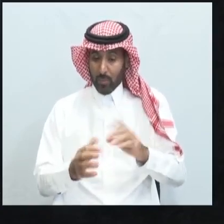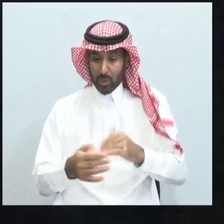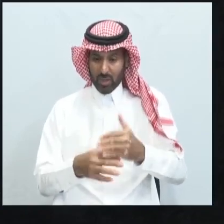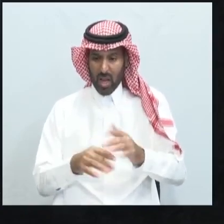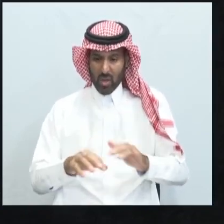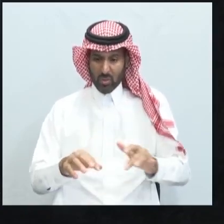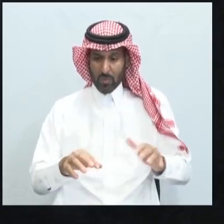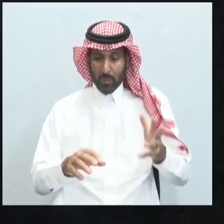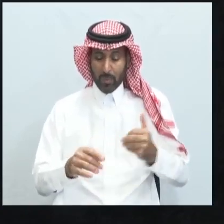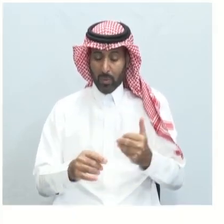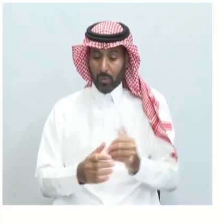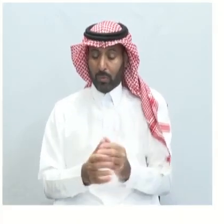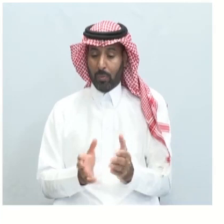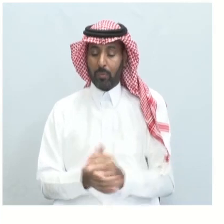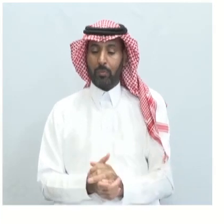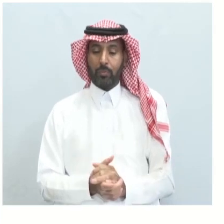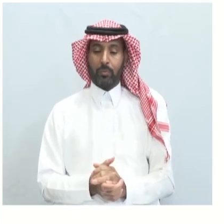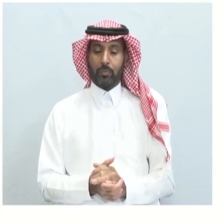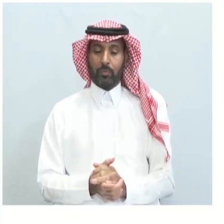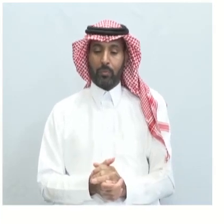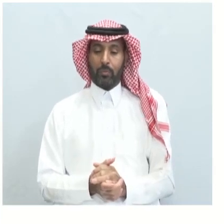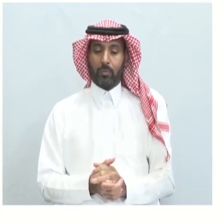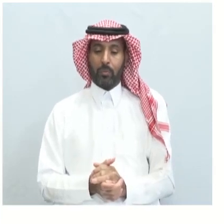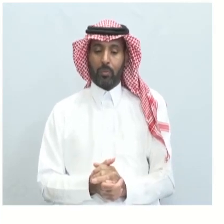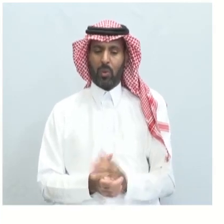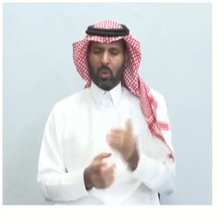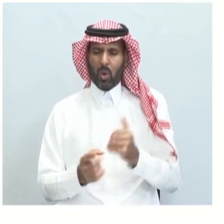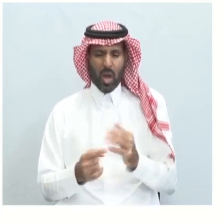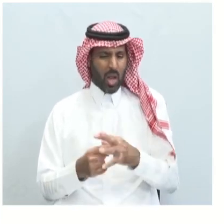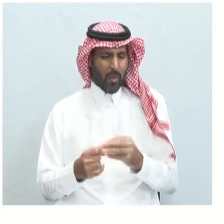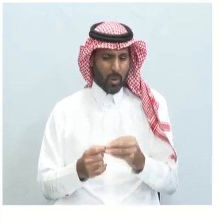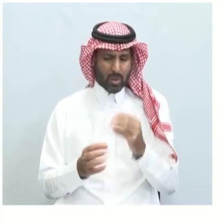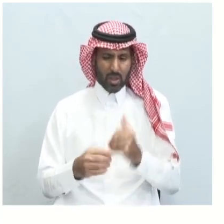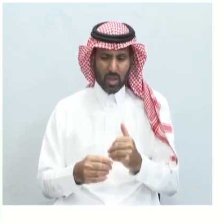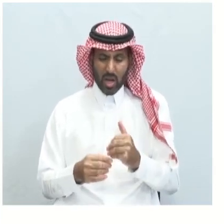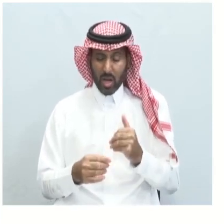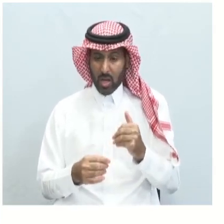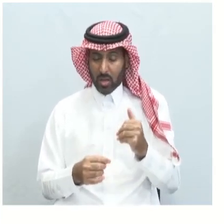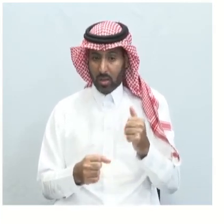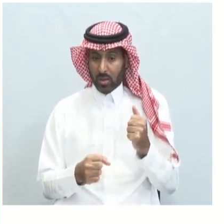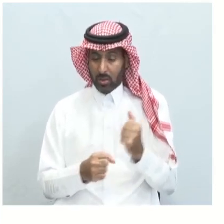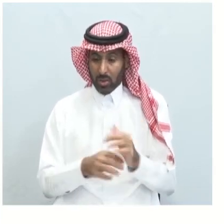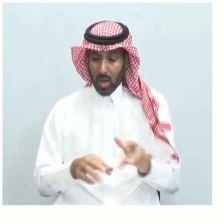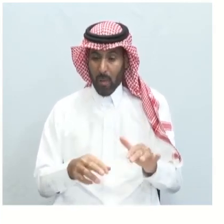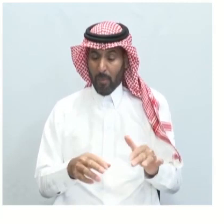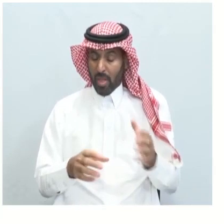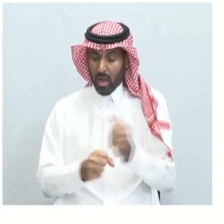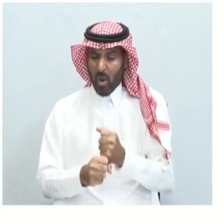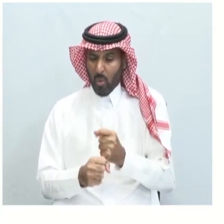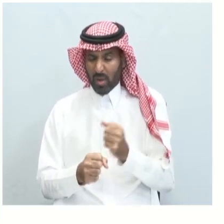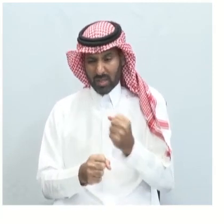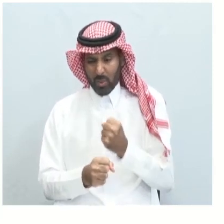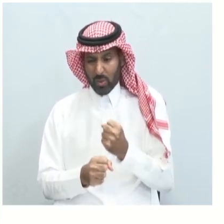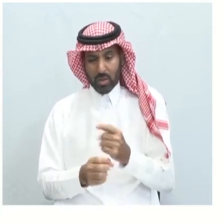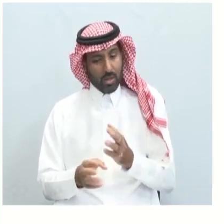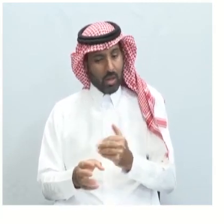المتطوره موارد محدوده مما يحد ويقلل من قدرتها على تنفيذ اجراءات امن قويه ويجعلها